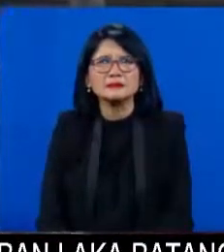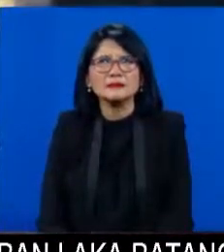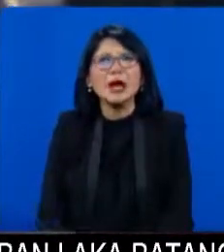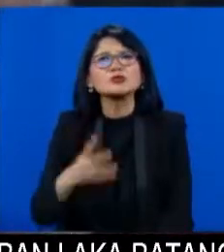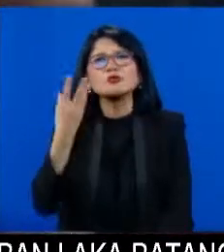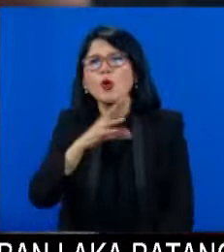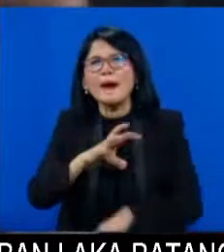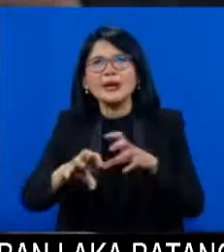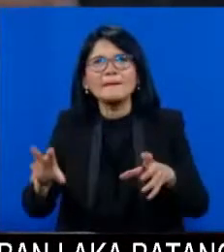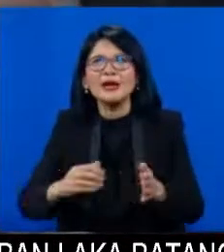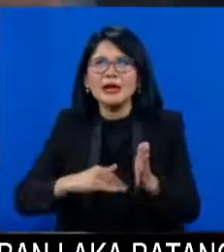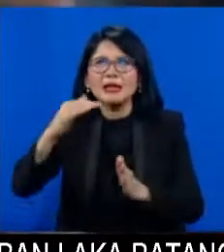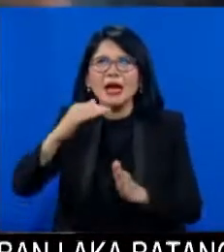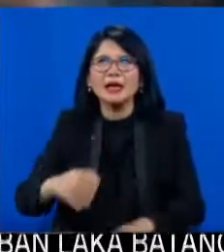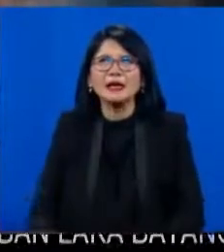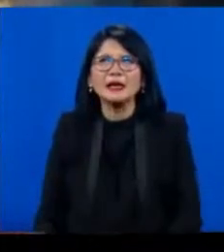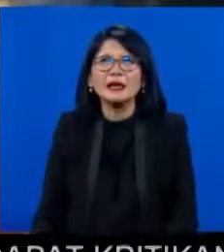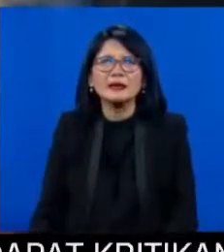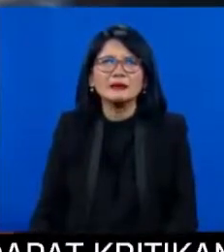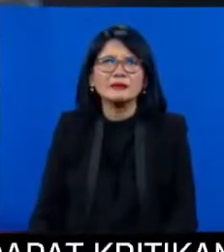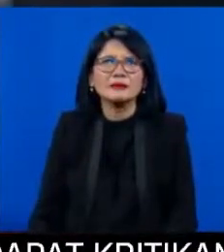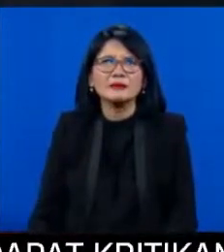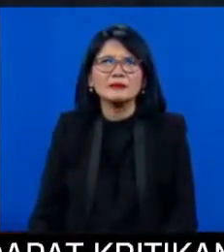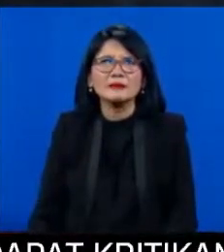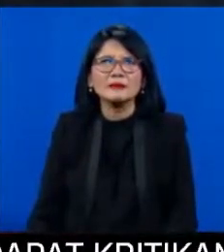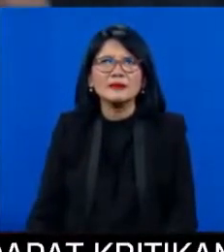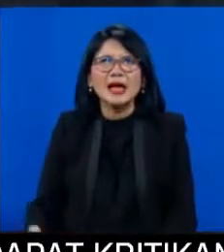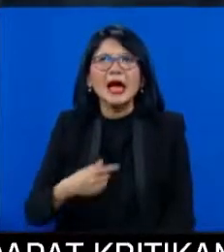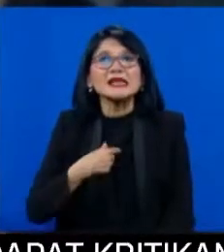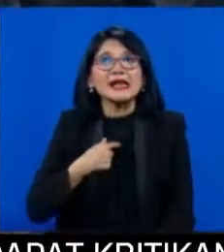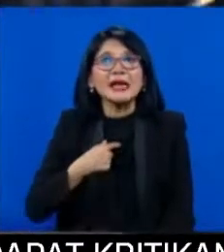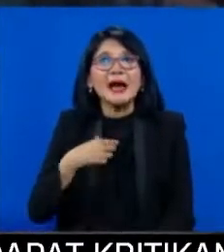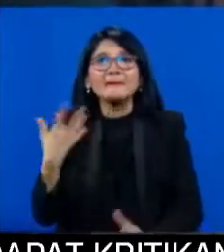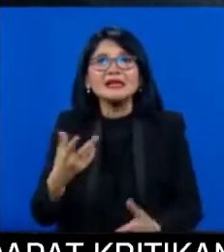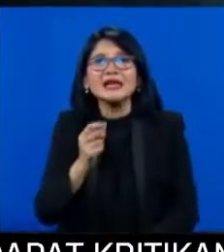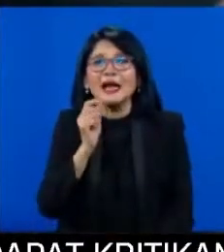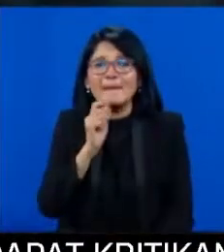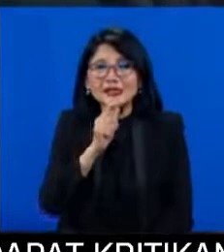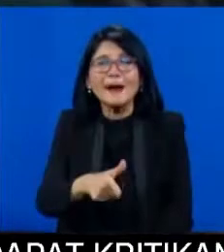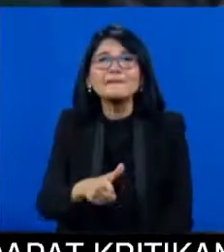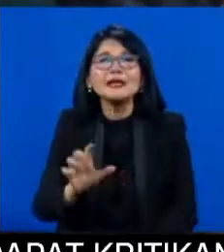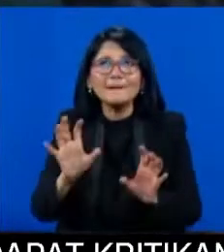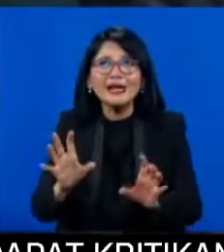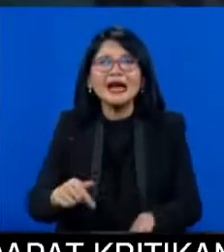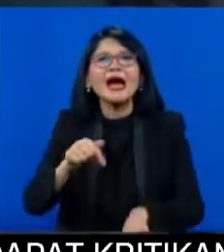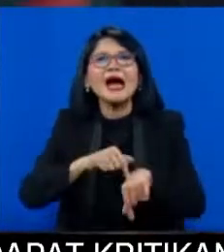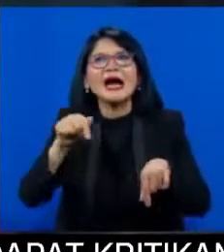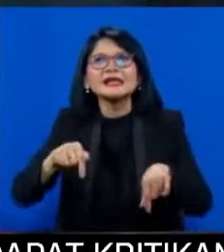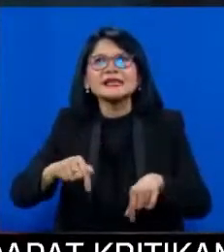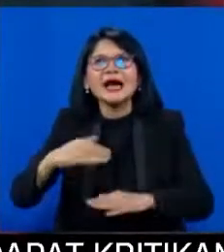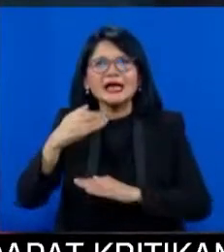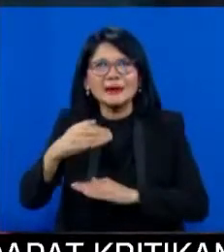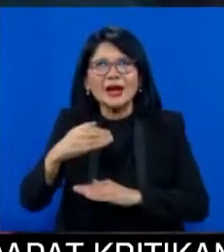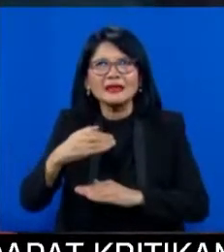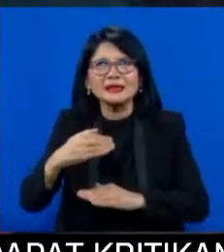naik. Gini, kalau misalkan bikin sayur biasanya bawa 20 jadi 1. Cabainya biasanya 2.